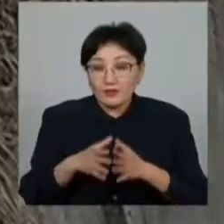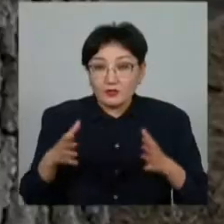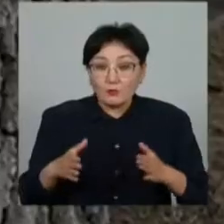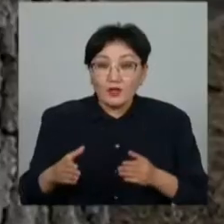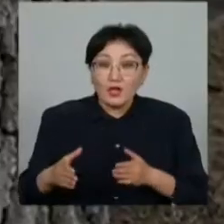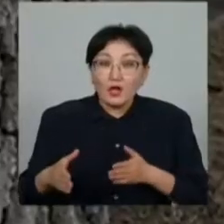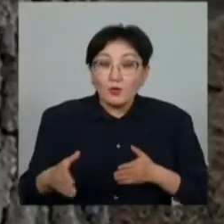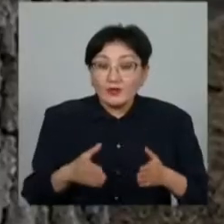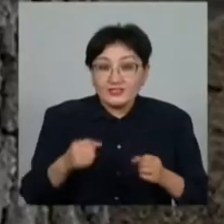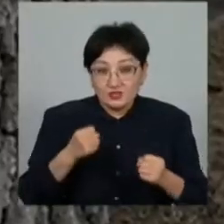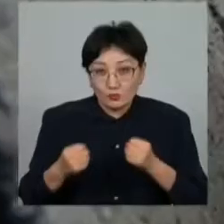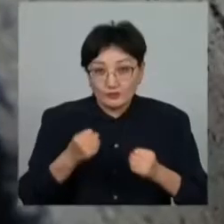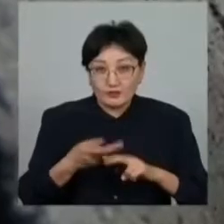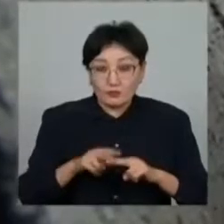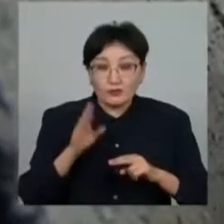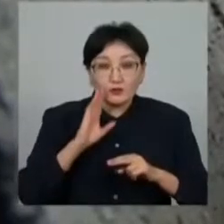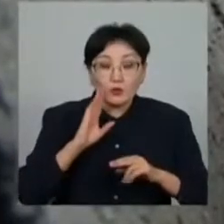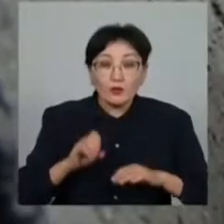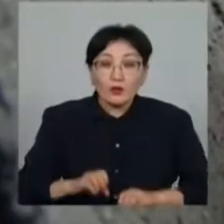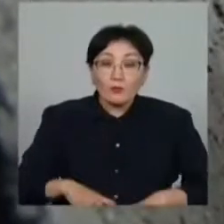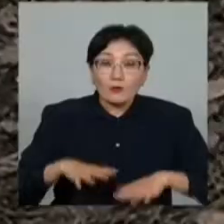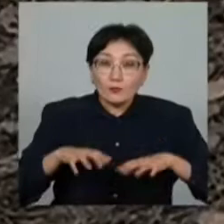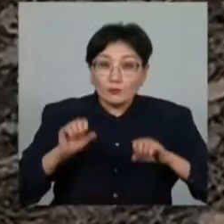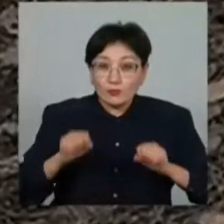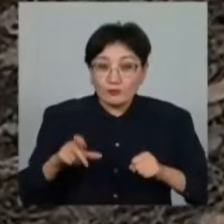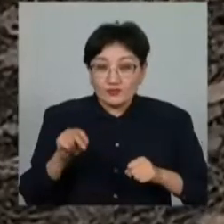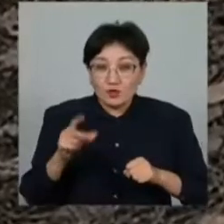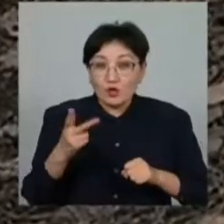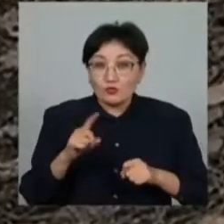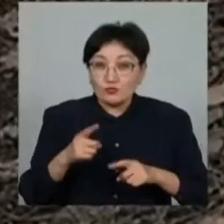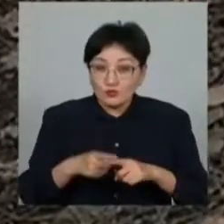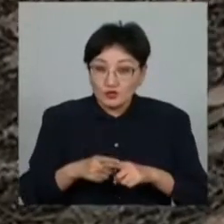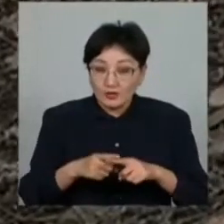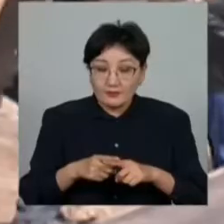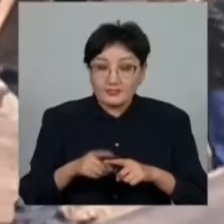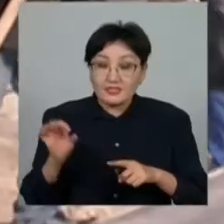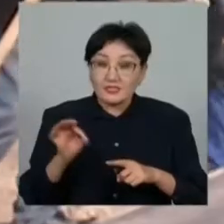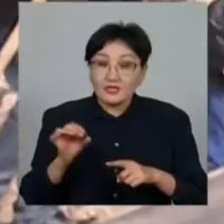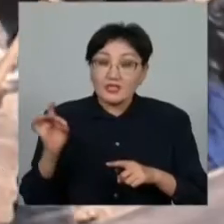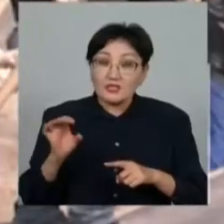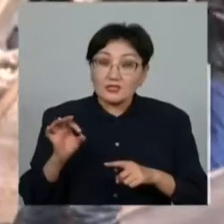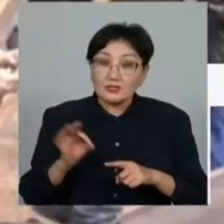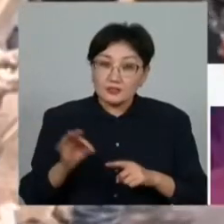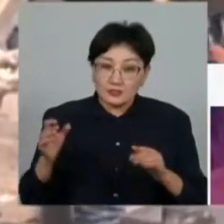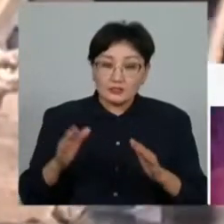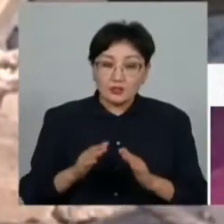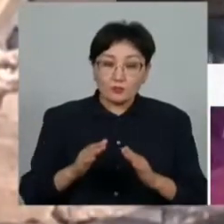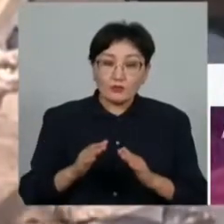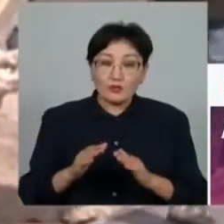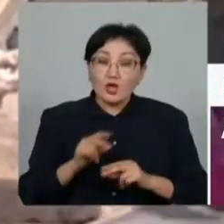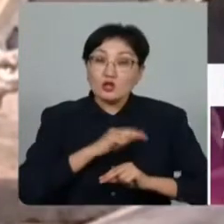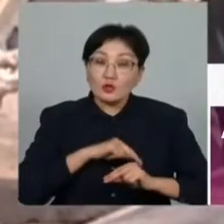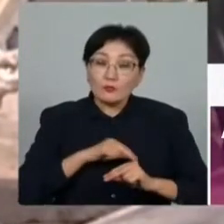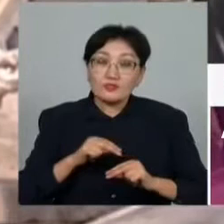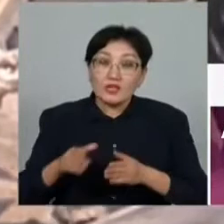арнасы нығайтылған. Бұл шаралар су басу мүмкін учаскелердің санын 3,5 есеге азайтқан. Мына жұмыстары жүріп жатыр, арықтары